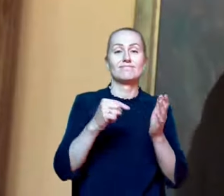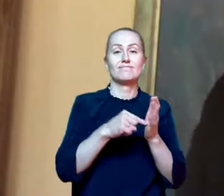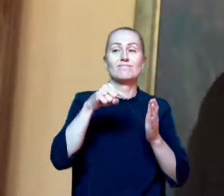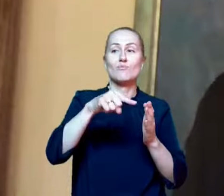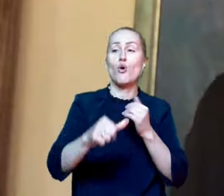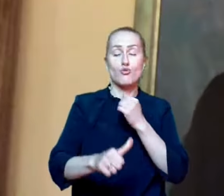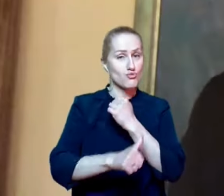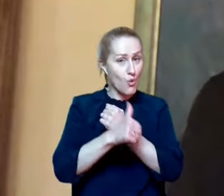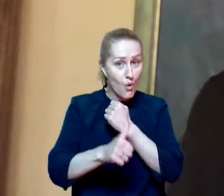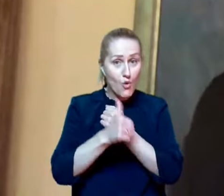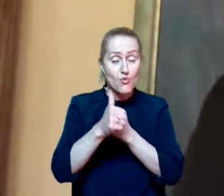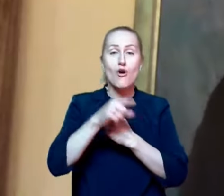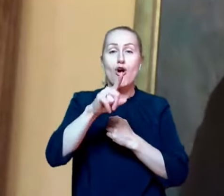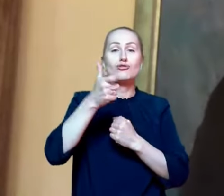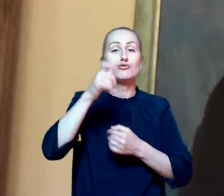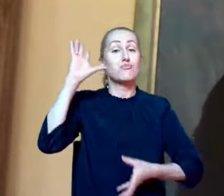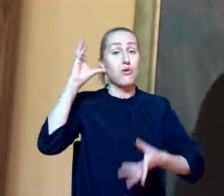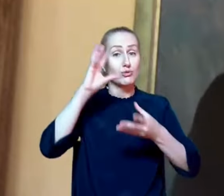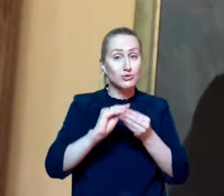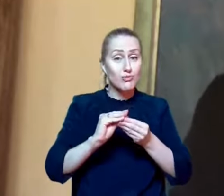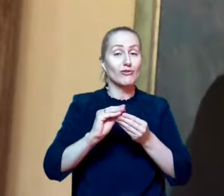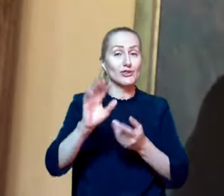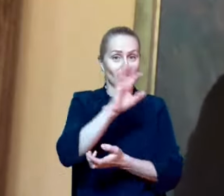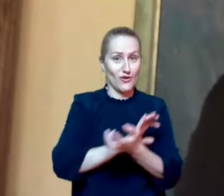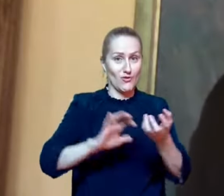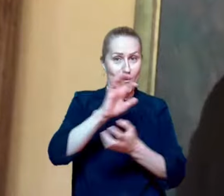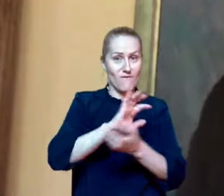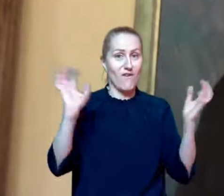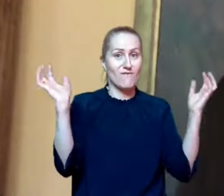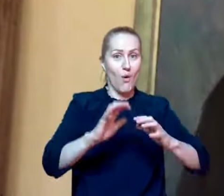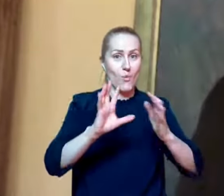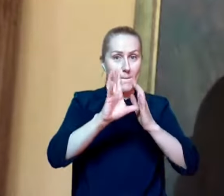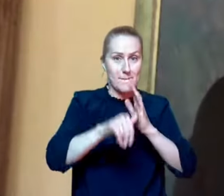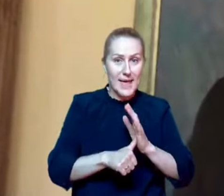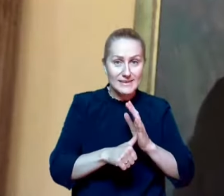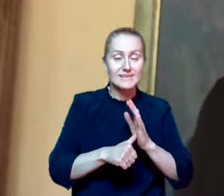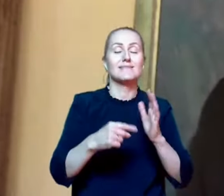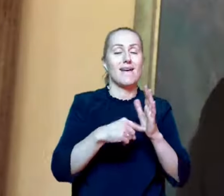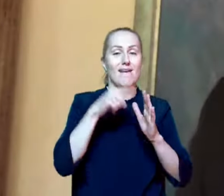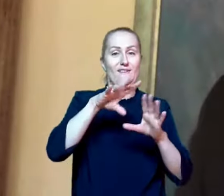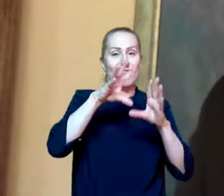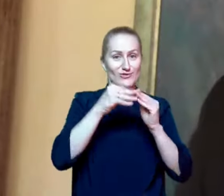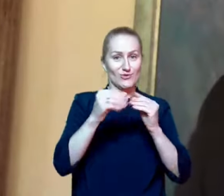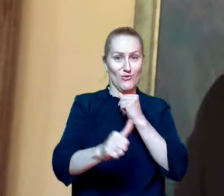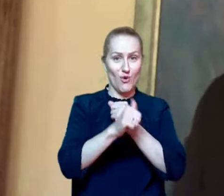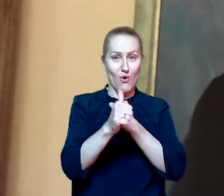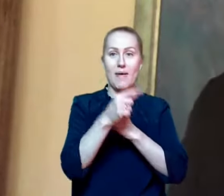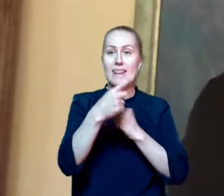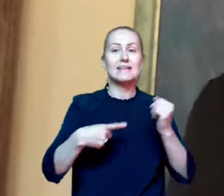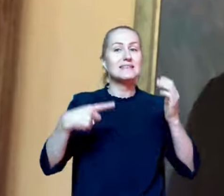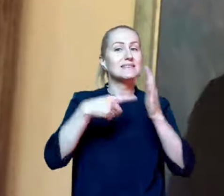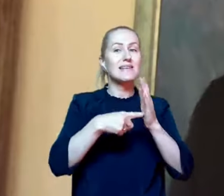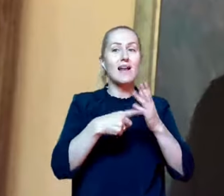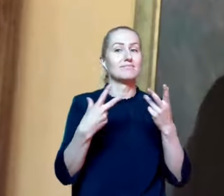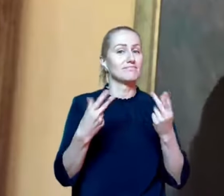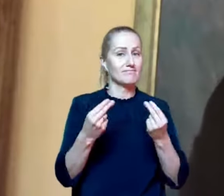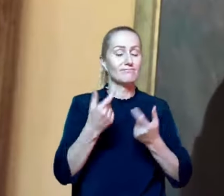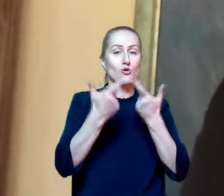dokumenty podsumowujące światowe fora miejskie mają na celu